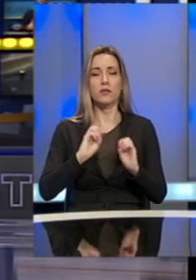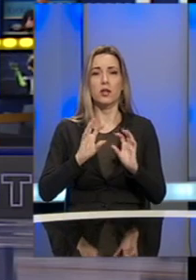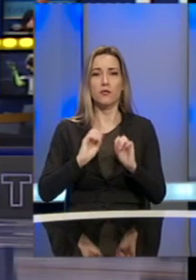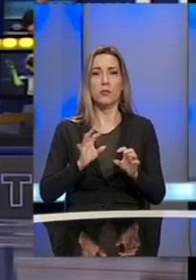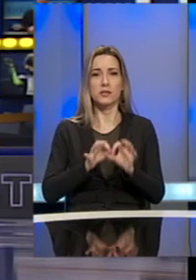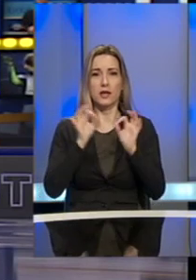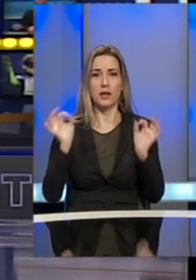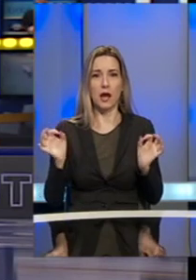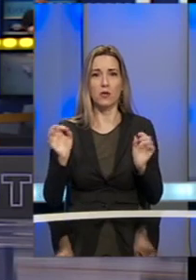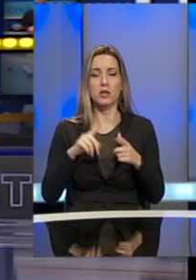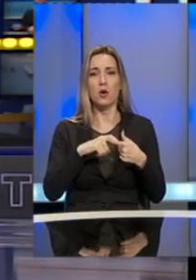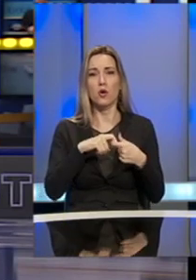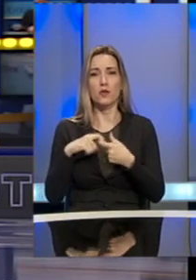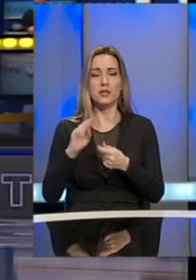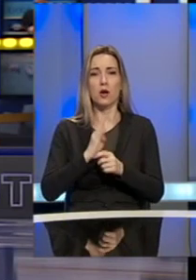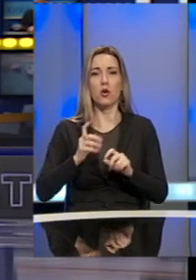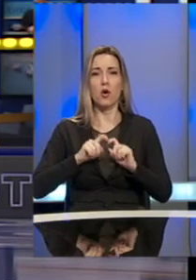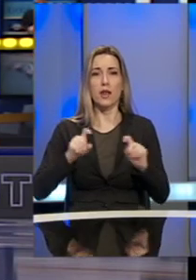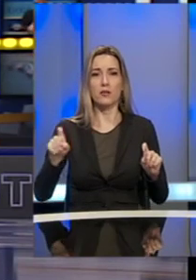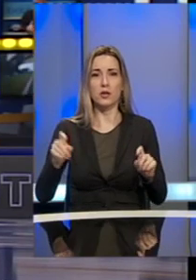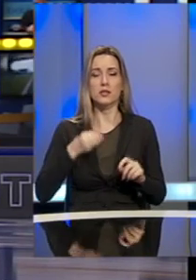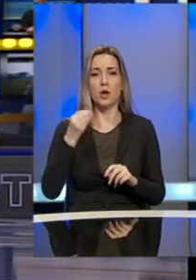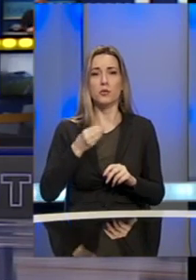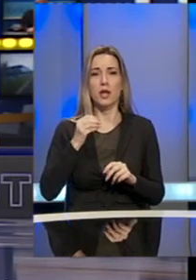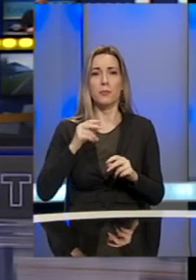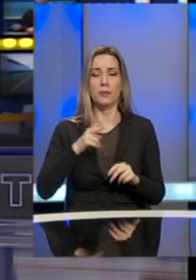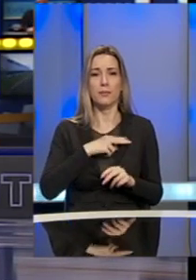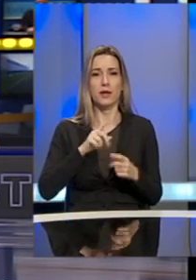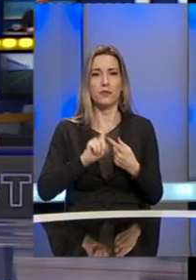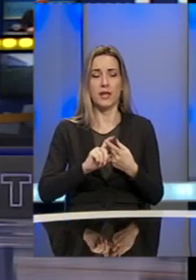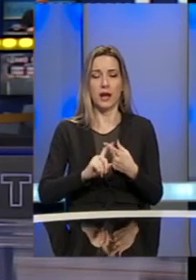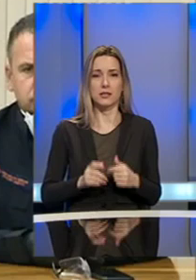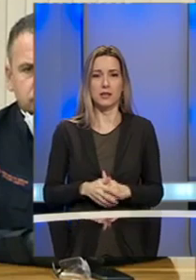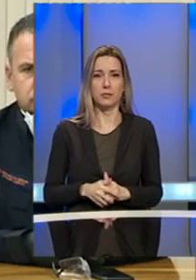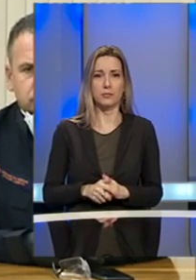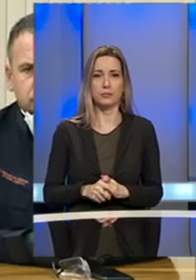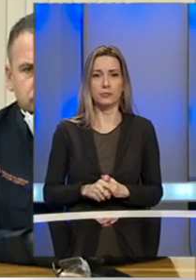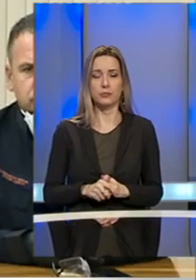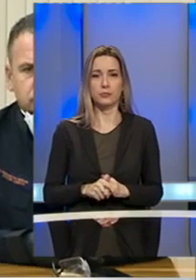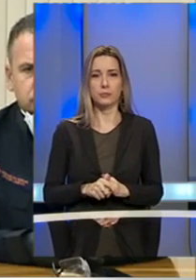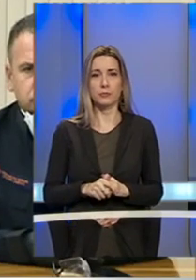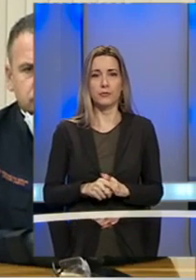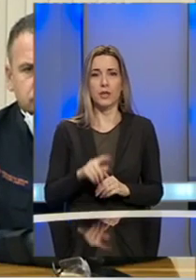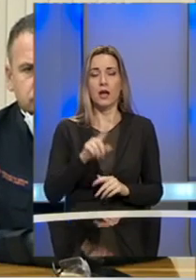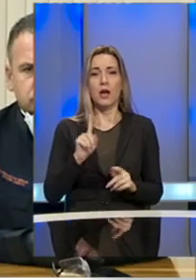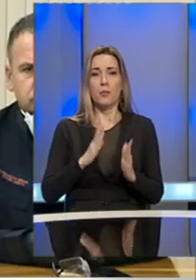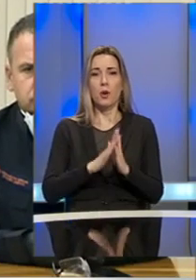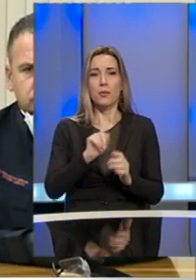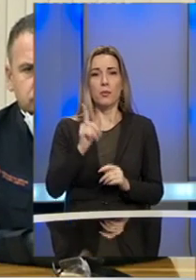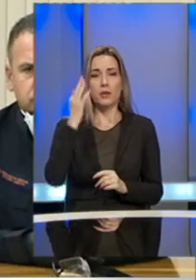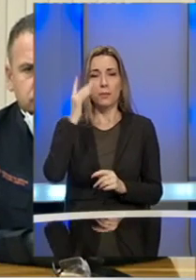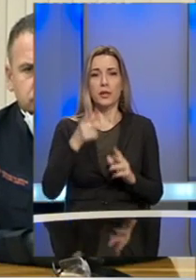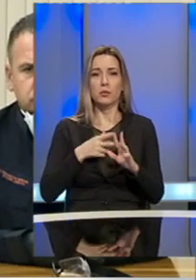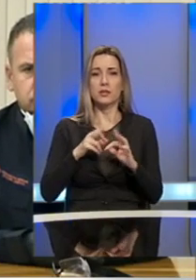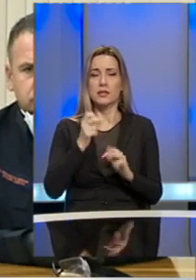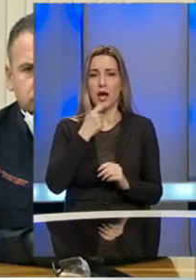informisanje javnosti u vezi sa koronavirusom, saopštio je premijer federacije. Molim vas, nemojte brinuti za hranu.